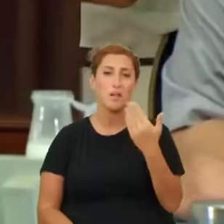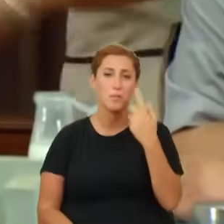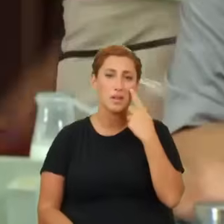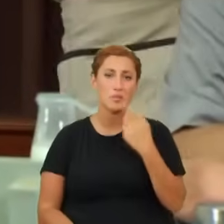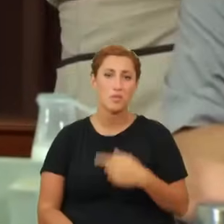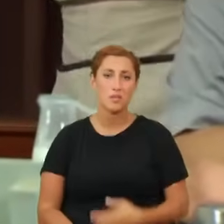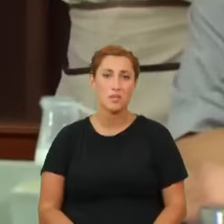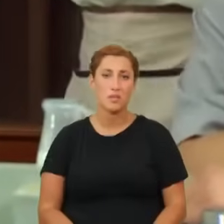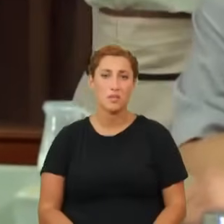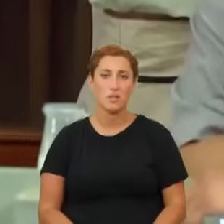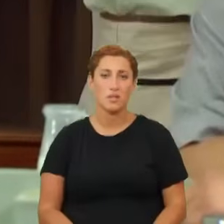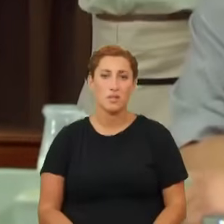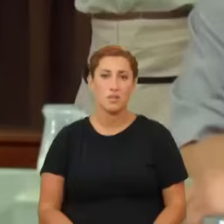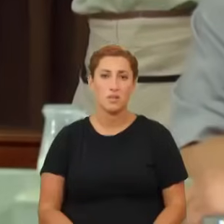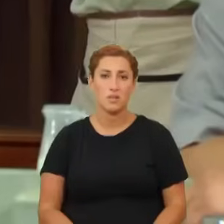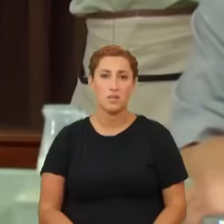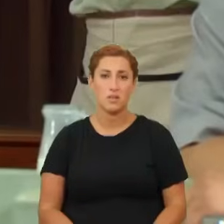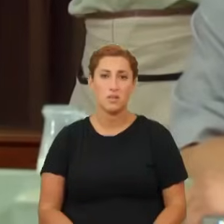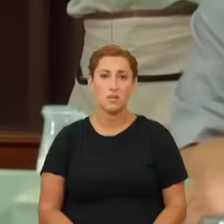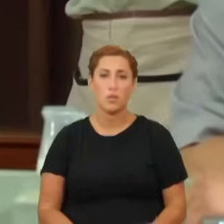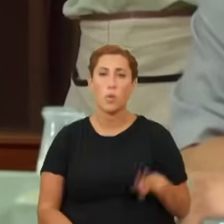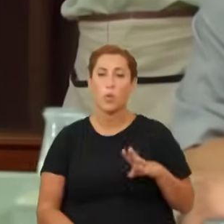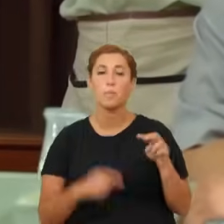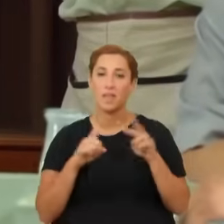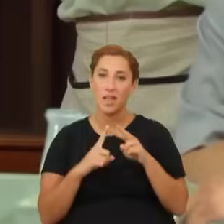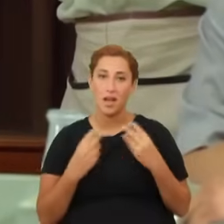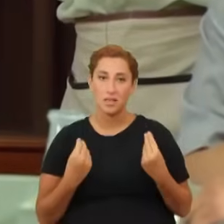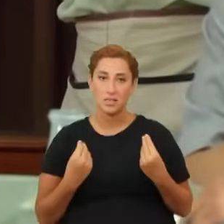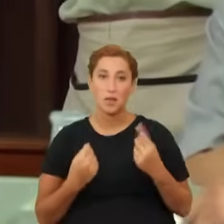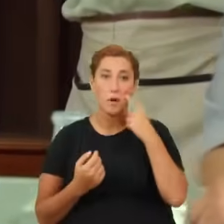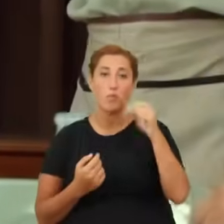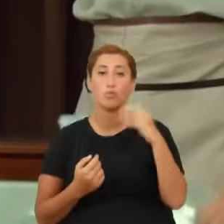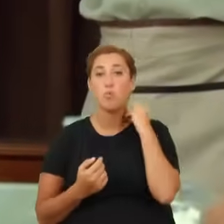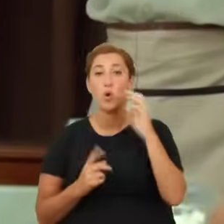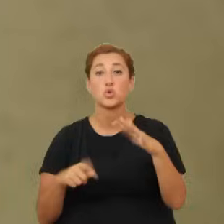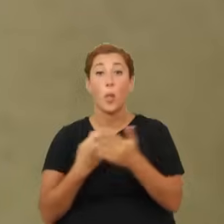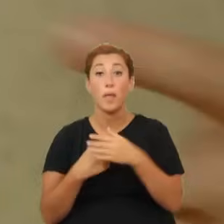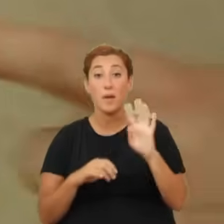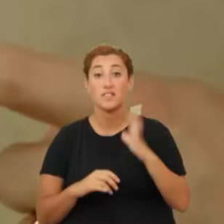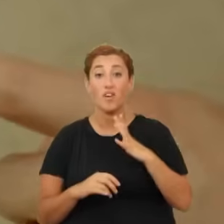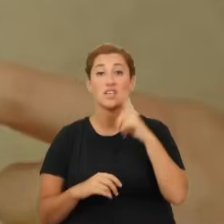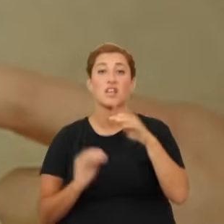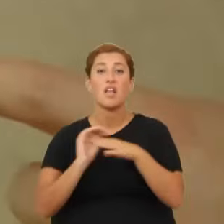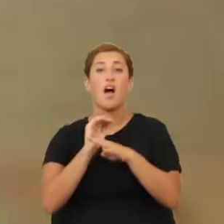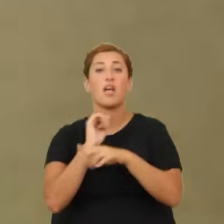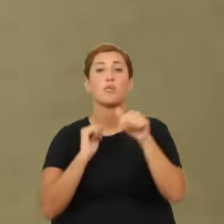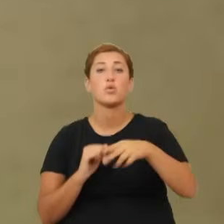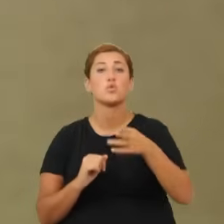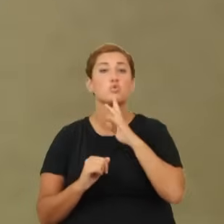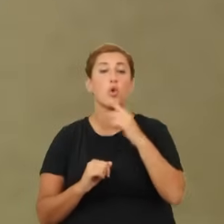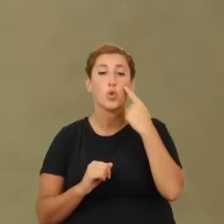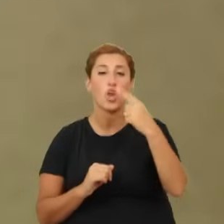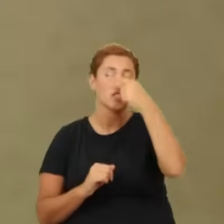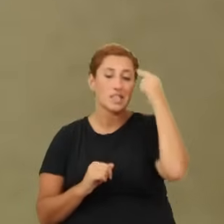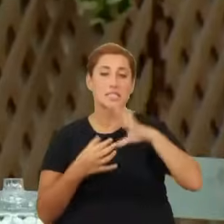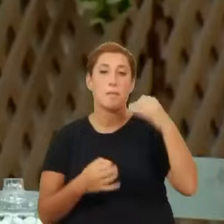ver. Mesut adisyonu aldı, bakıyor. Oğlum Niyazi, bak bu borçlarını ödemezsen var ya, seni hayattayken gören son şanslı kişi